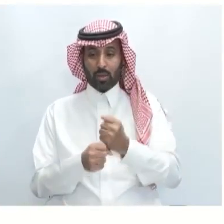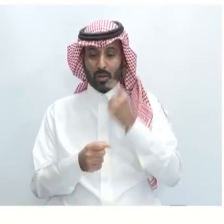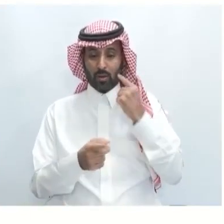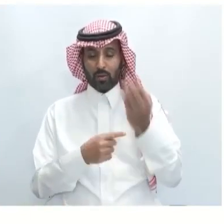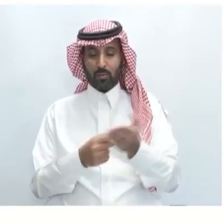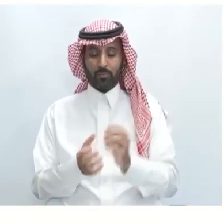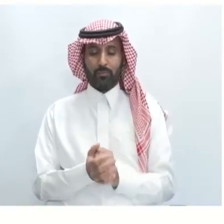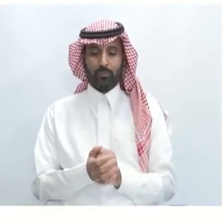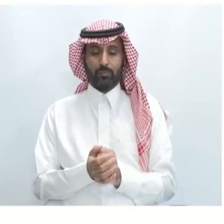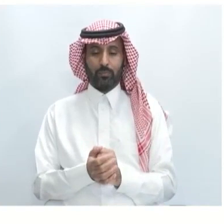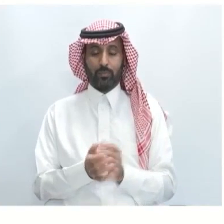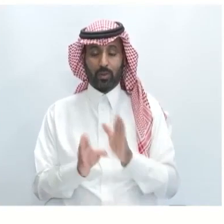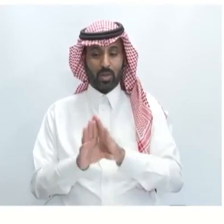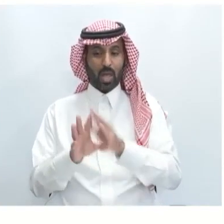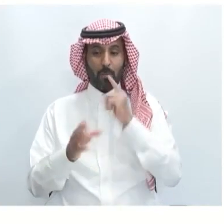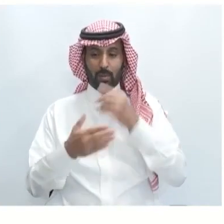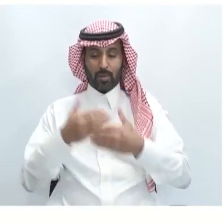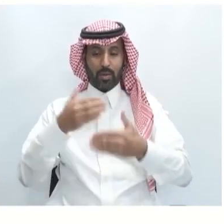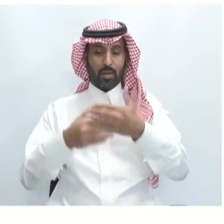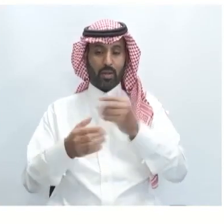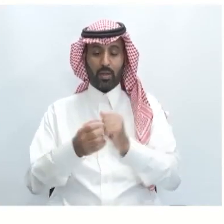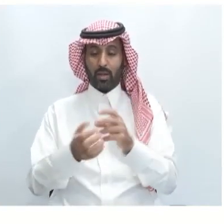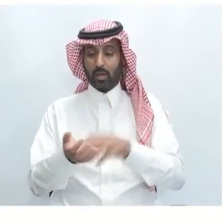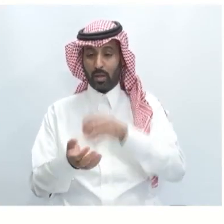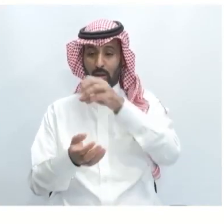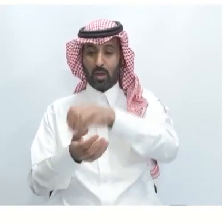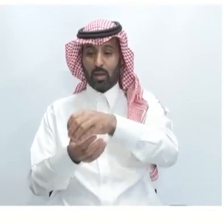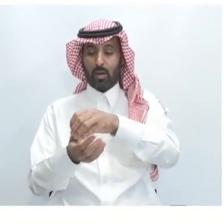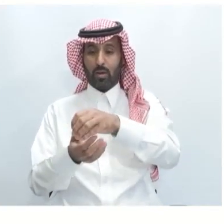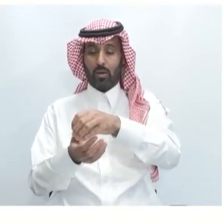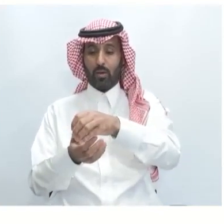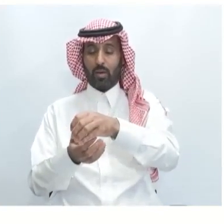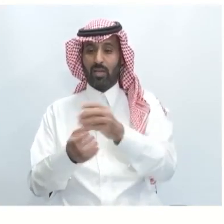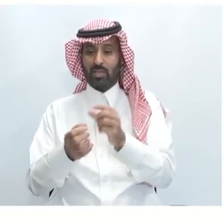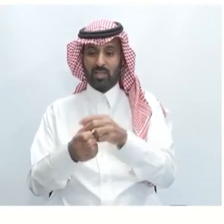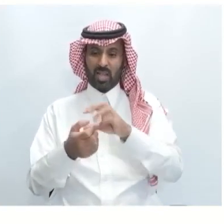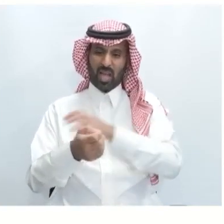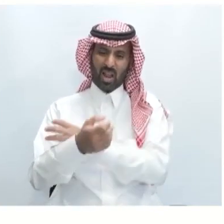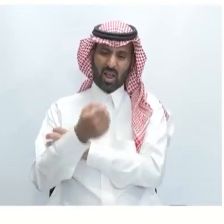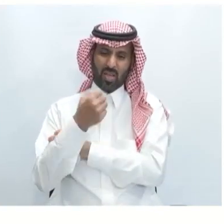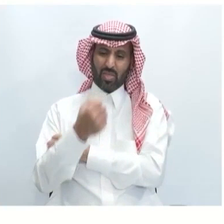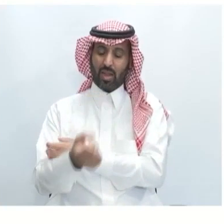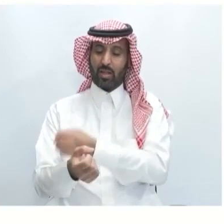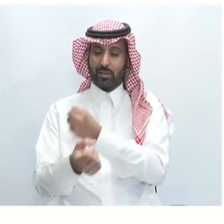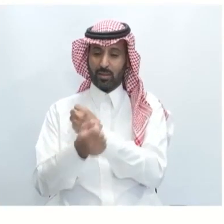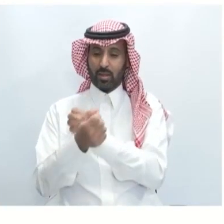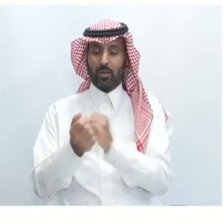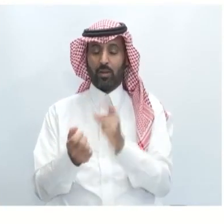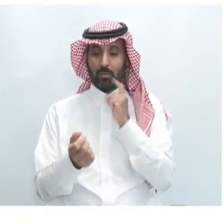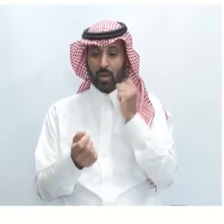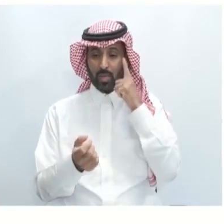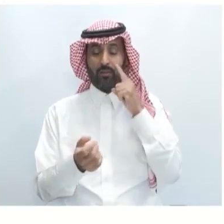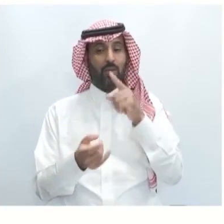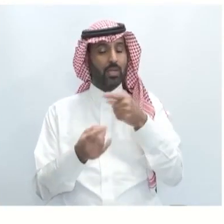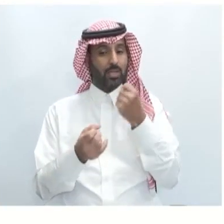الحيويه والدعم البنائي ونقل المواد و تقلصات العضلات اذا من هذه الفكره تستطيع ان